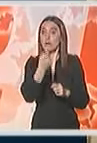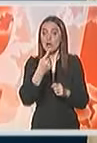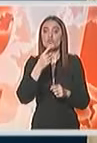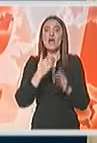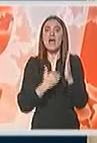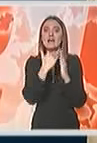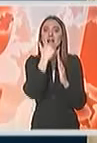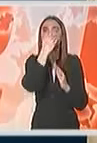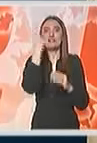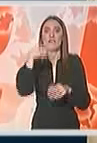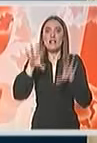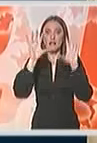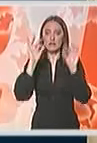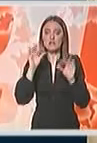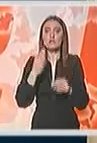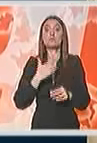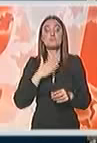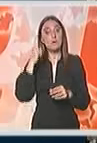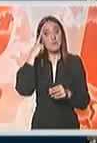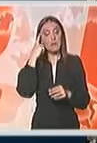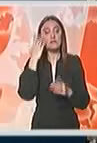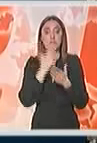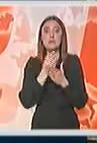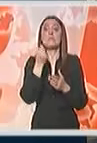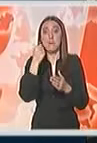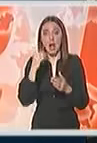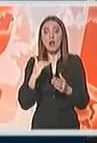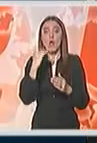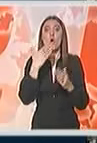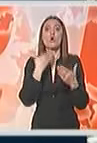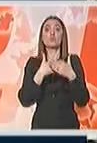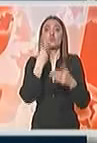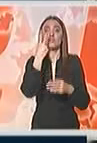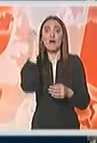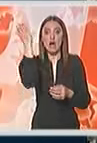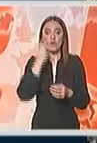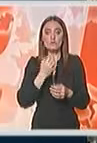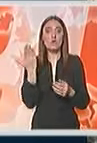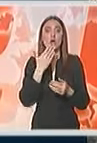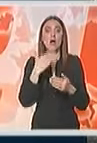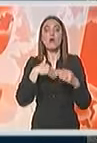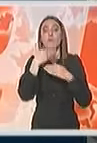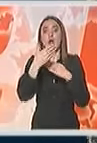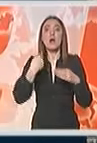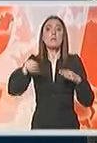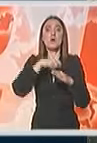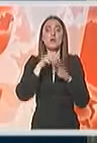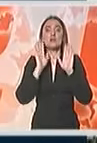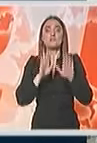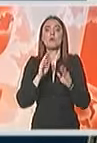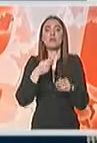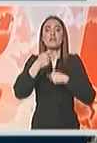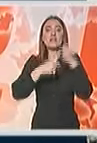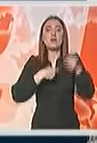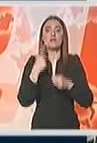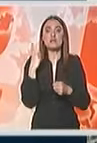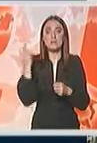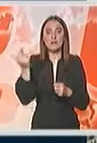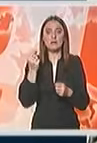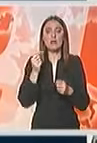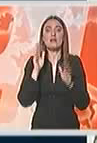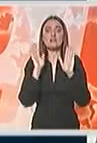će rast u 2010. po svoj prilici biti umeren, odnosno 2%, kao odraz sporog oporavka trgovinskih partnera,